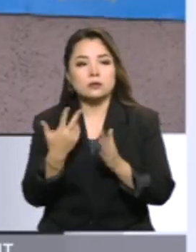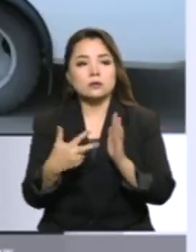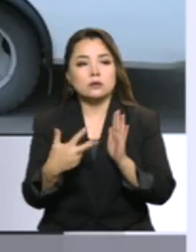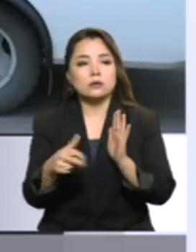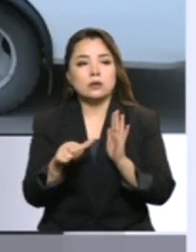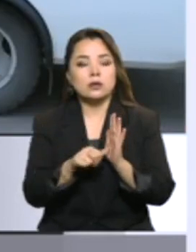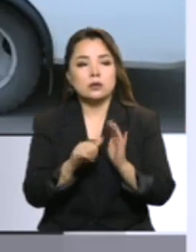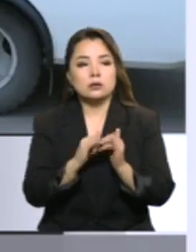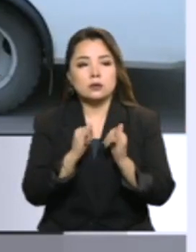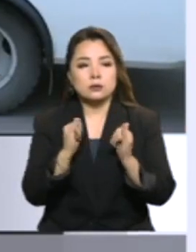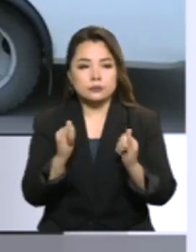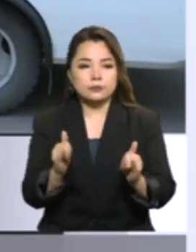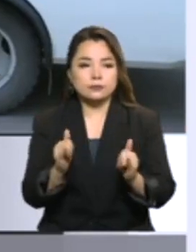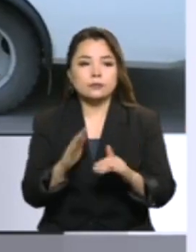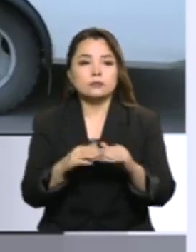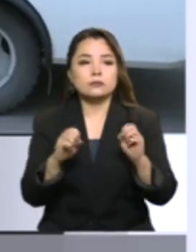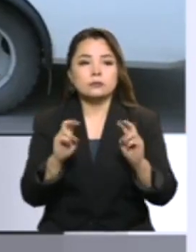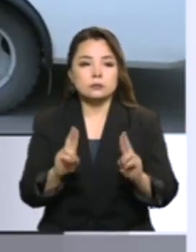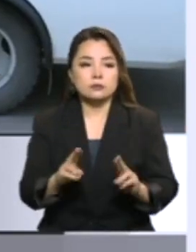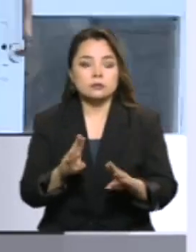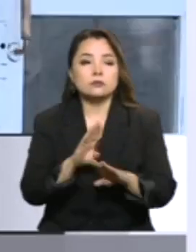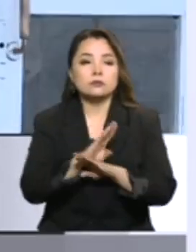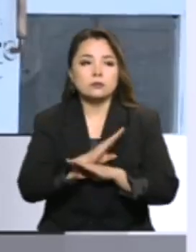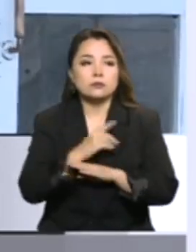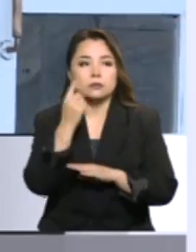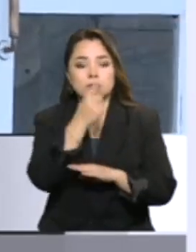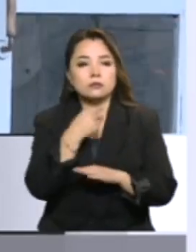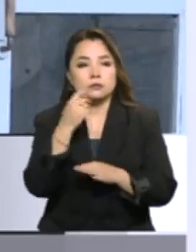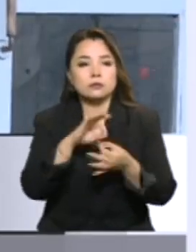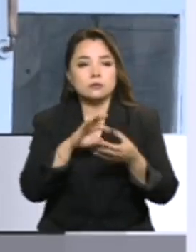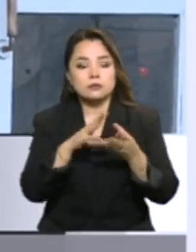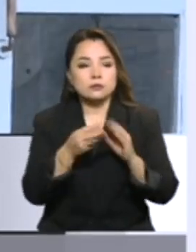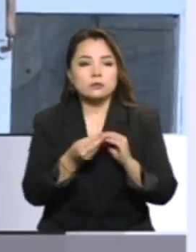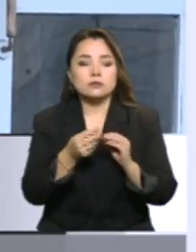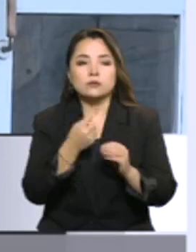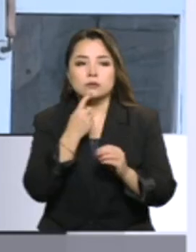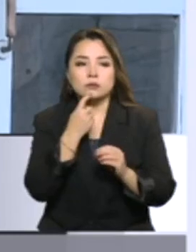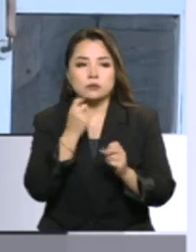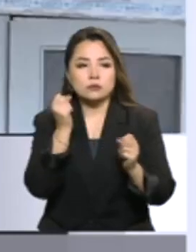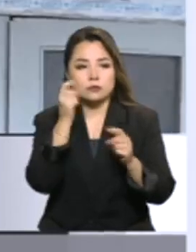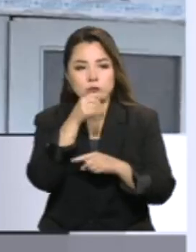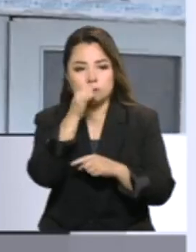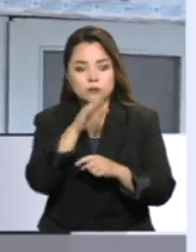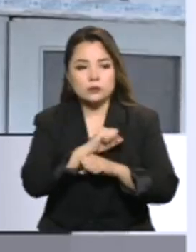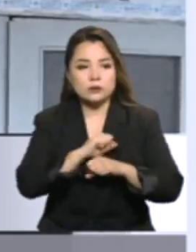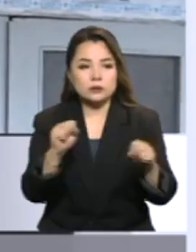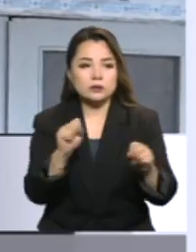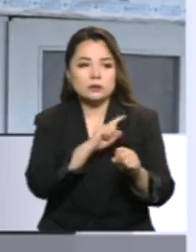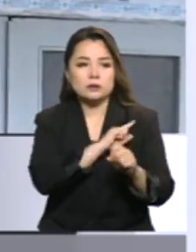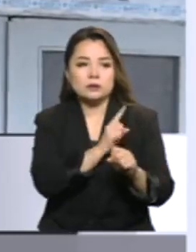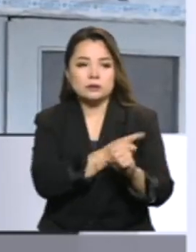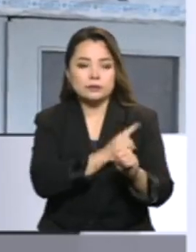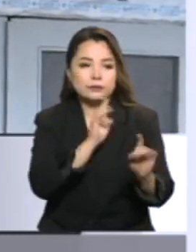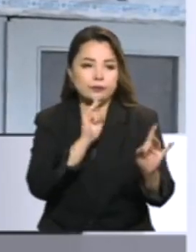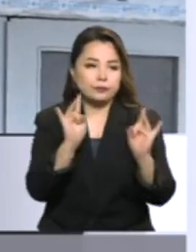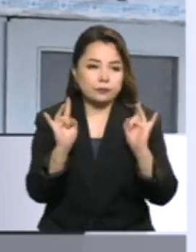36-ға жетті. Мамандар марқұмдардың жеке басын анықтау мүмкін болмай жатыр дейді. Себебі жарылыс дүмпу өте